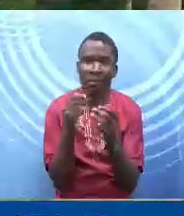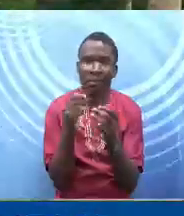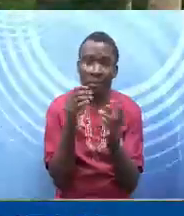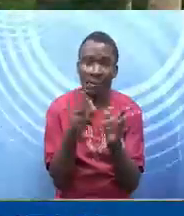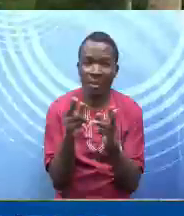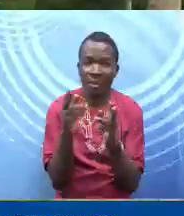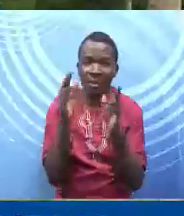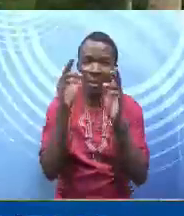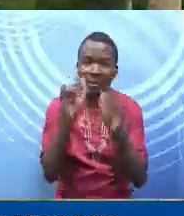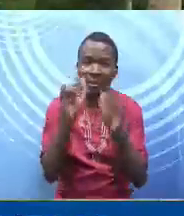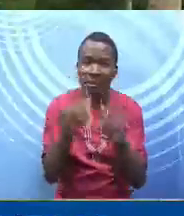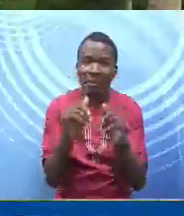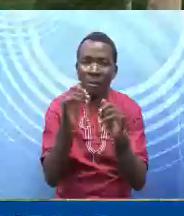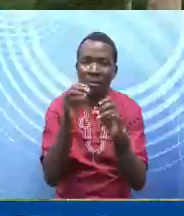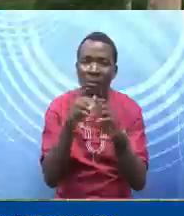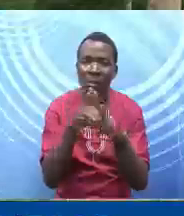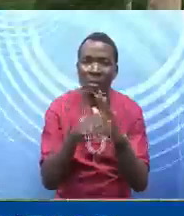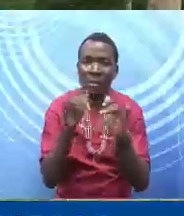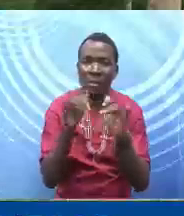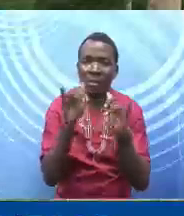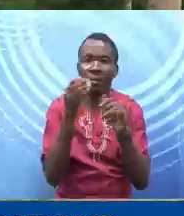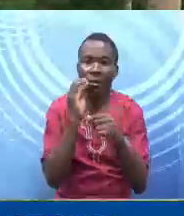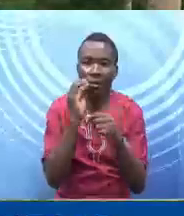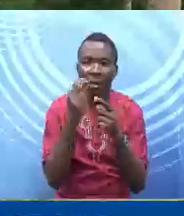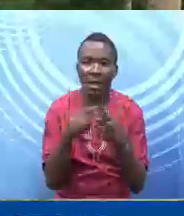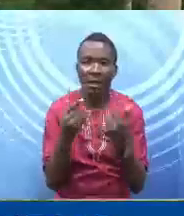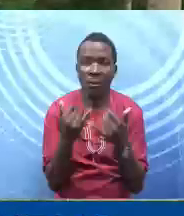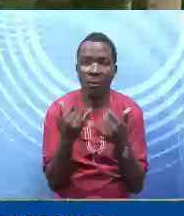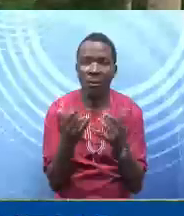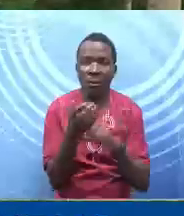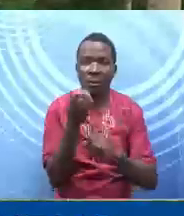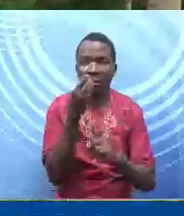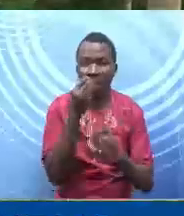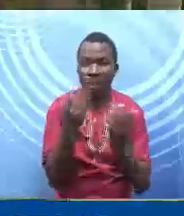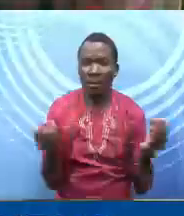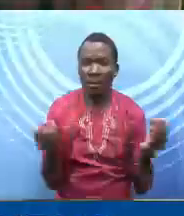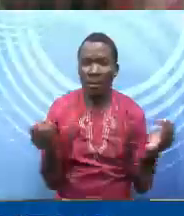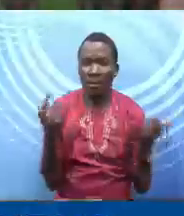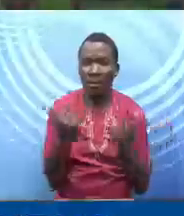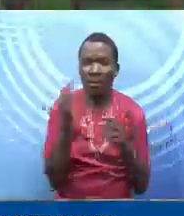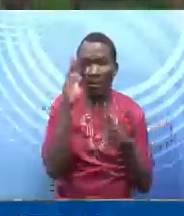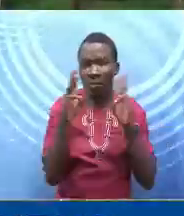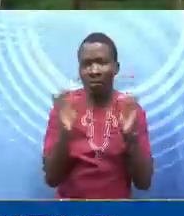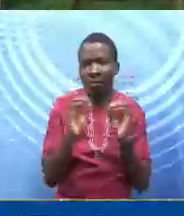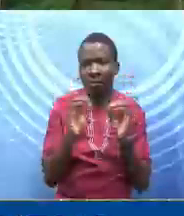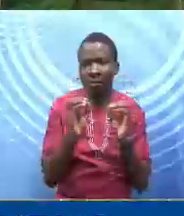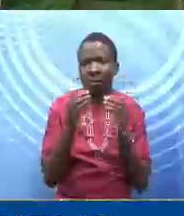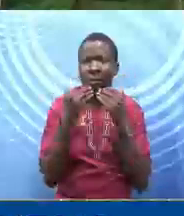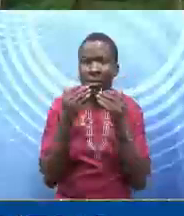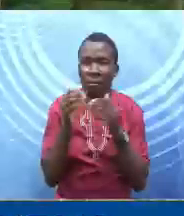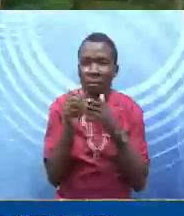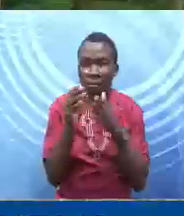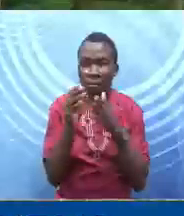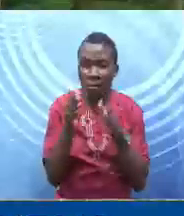twari muri guma mu rugo ariko tubonye ibyo kurya by'abana ndumva nta kibazo umuyobozi ndabushimira cyane kuko